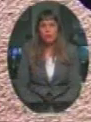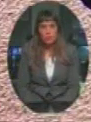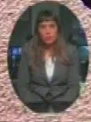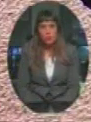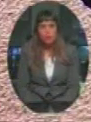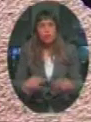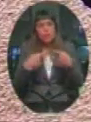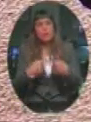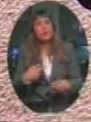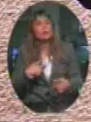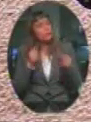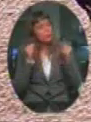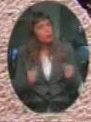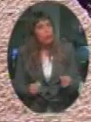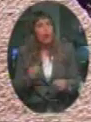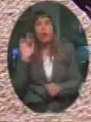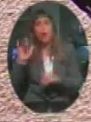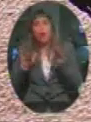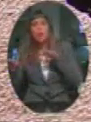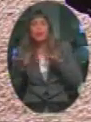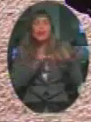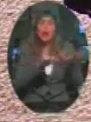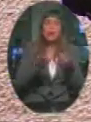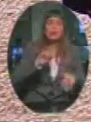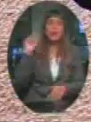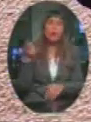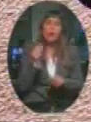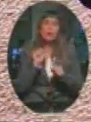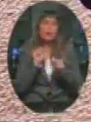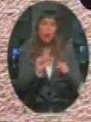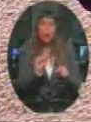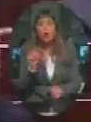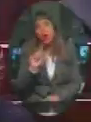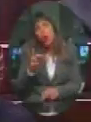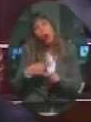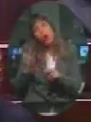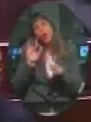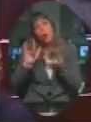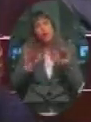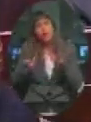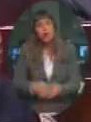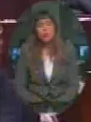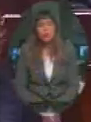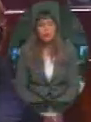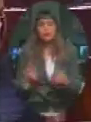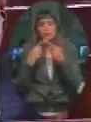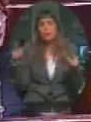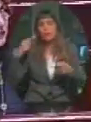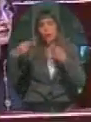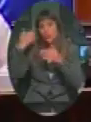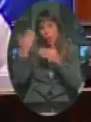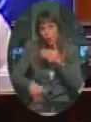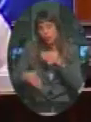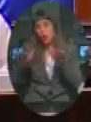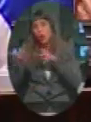לי ספק שגם האופוזיציה וגם הקואליציה תתמוך בזה, ואם לא אז רק הקואליציה. בשונה מהשנים האחרונות, הקואליציה